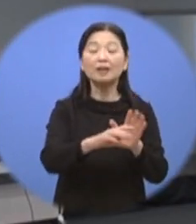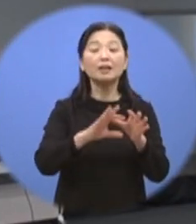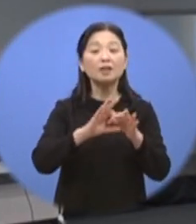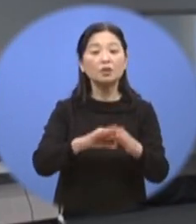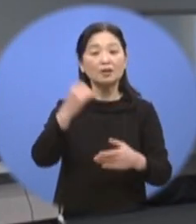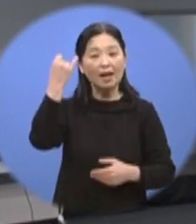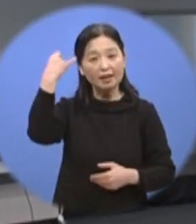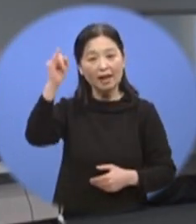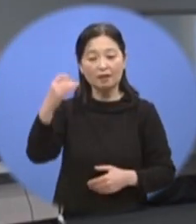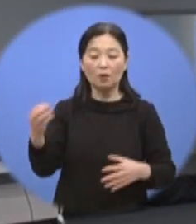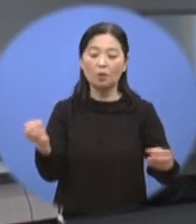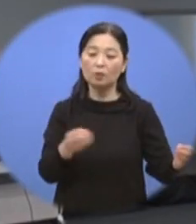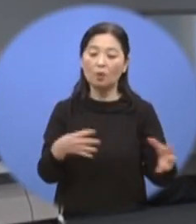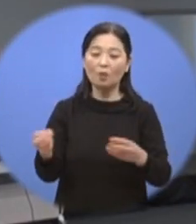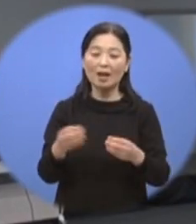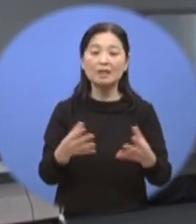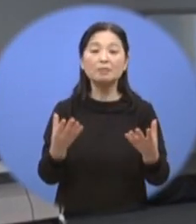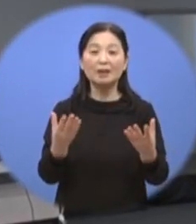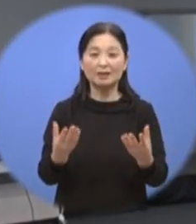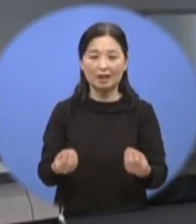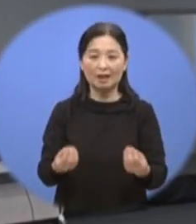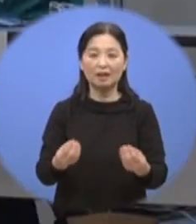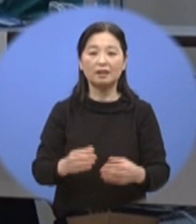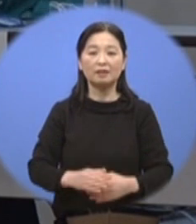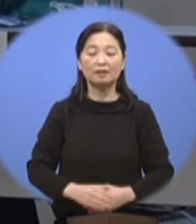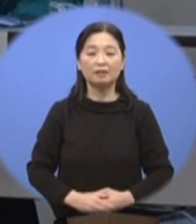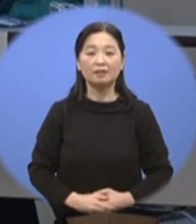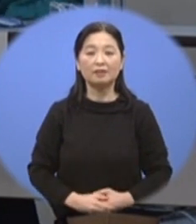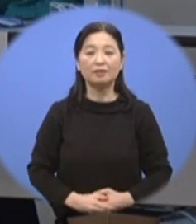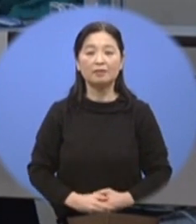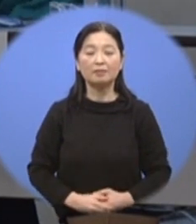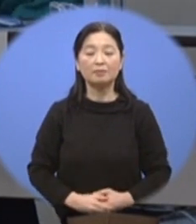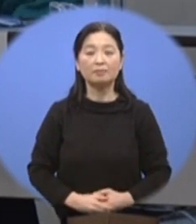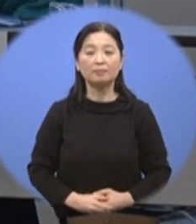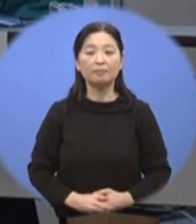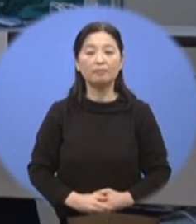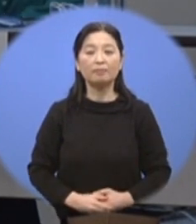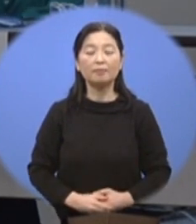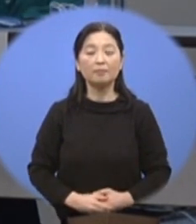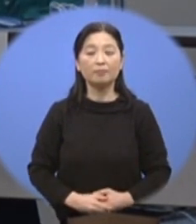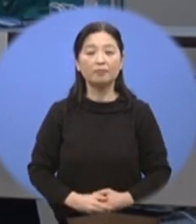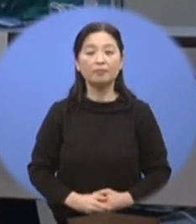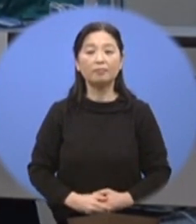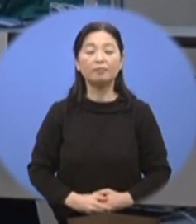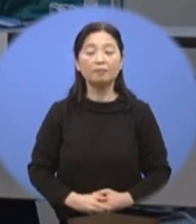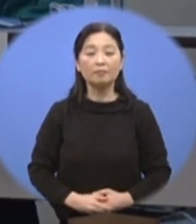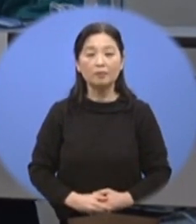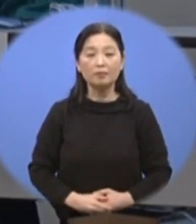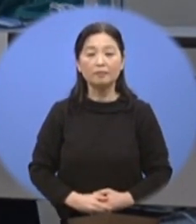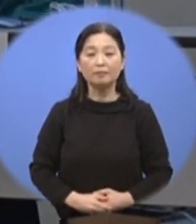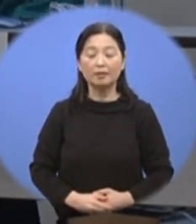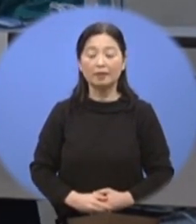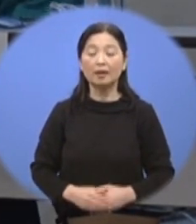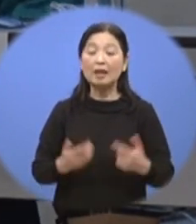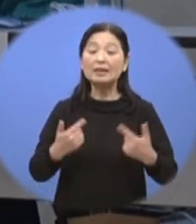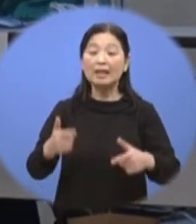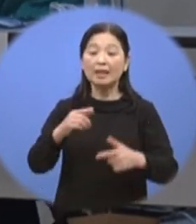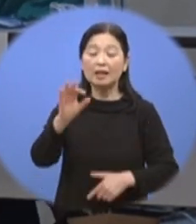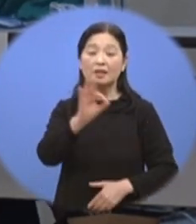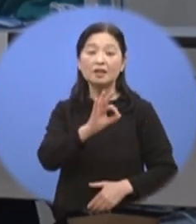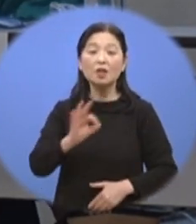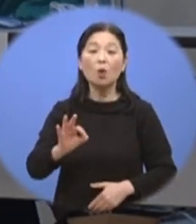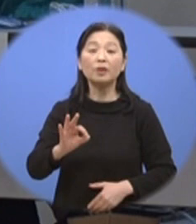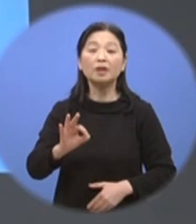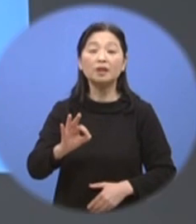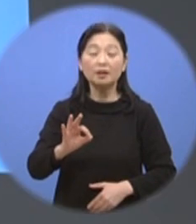しました。このうち 外資系生活用品メーカーの日本